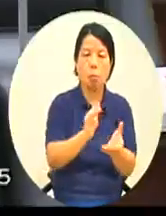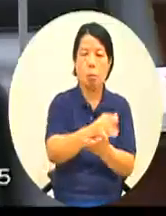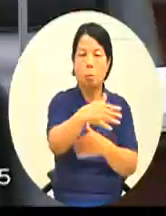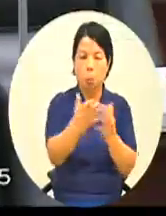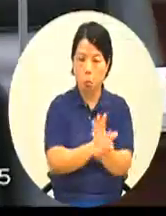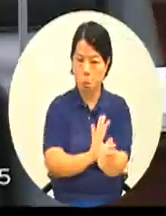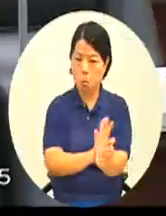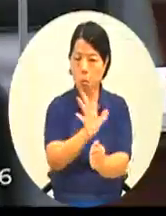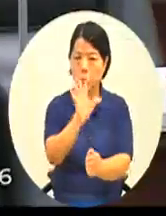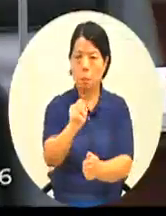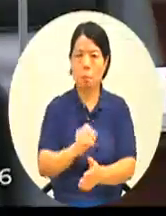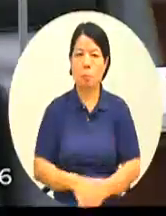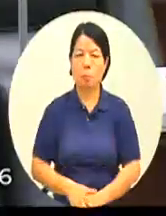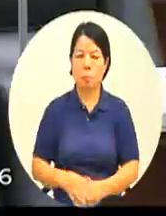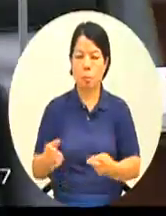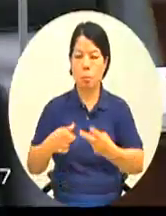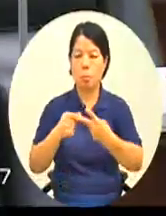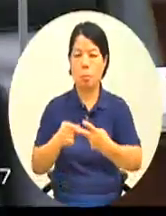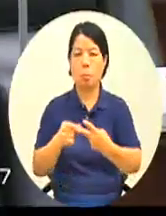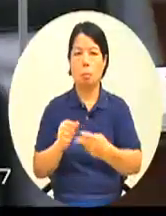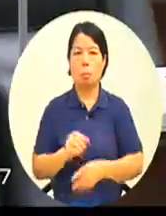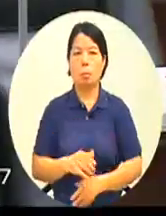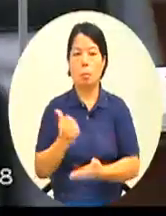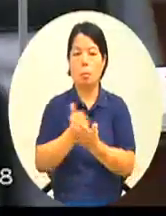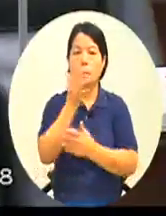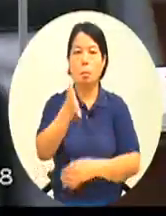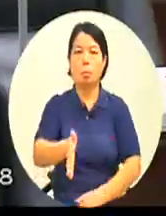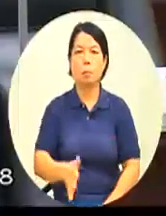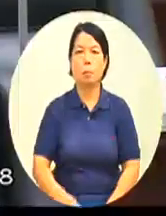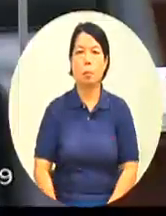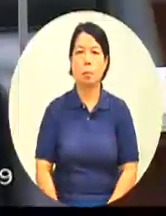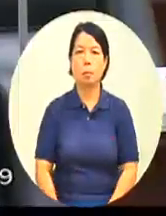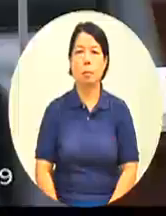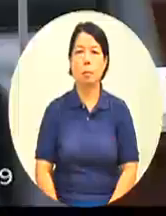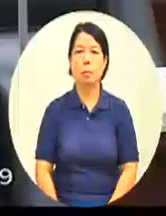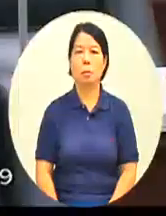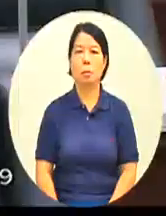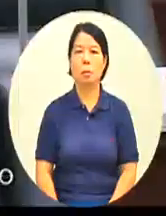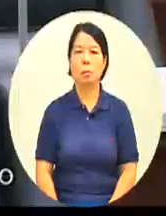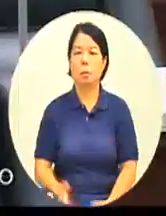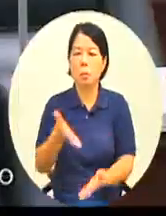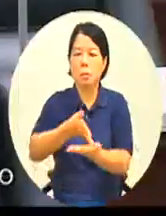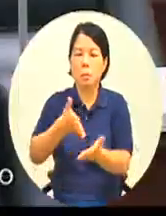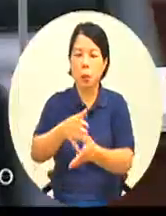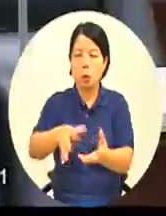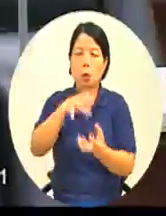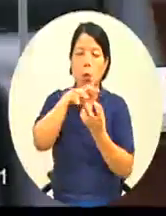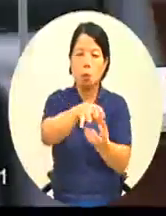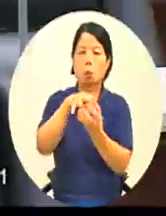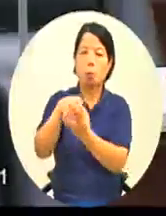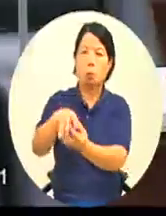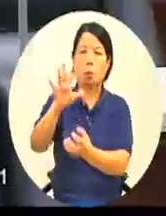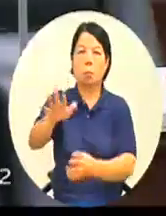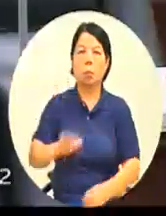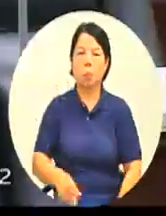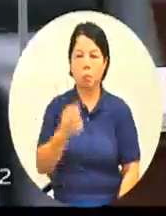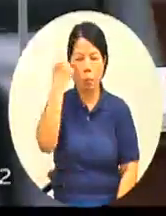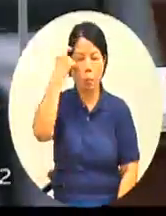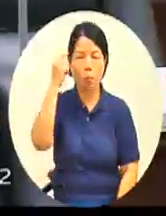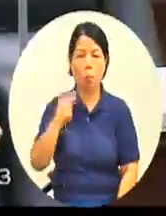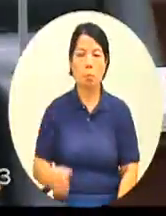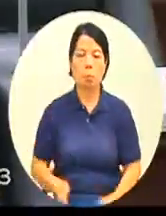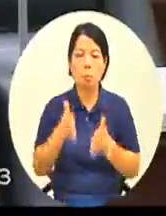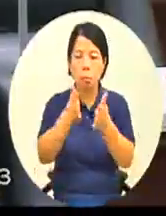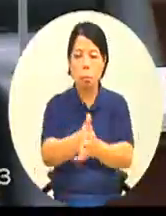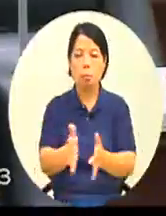这是第一个问题。那第二个问题我想请教一下局长，您刚有说还要发送便当啊等等，其实我想针对